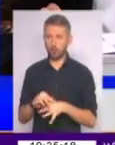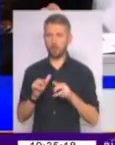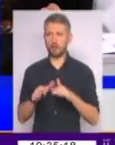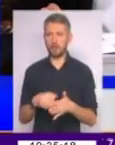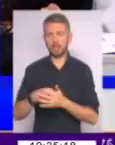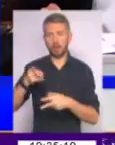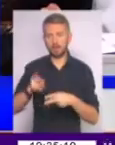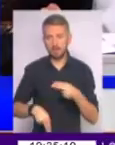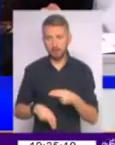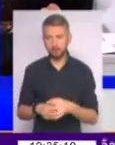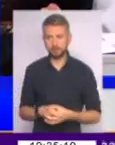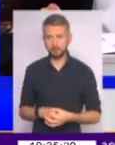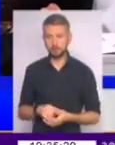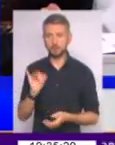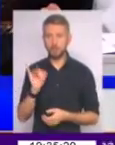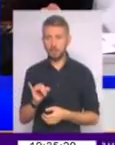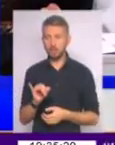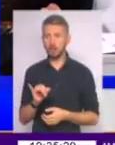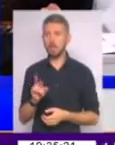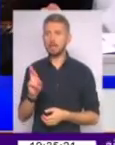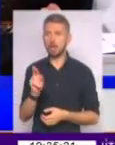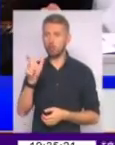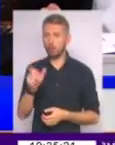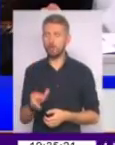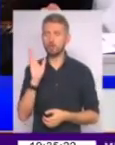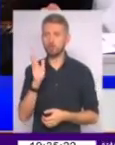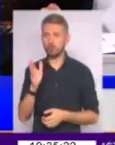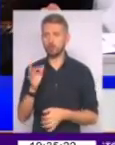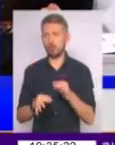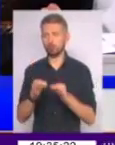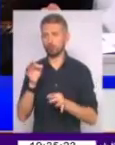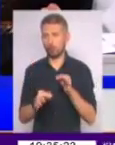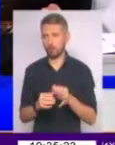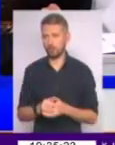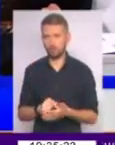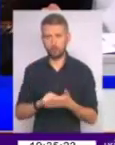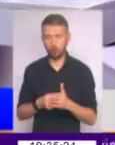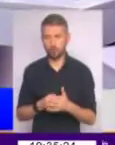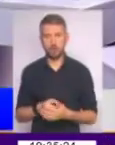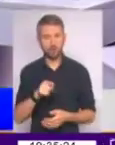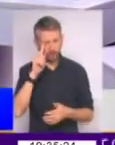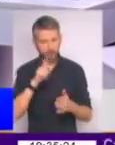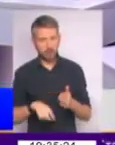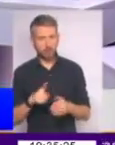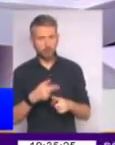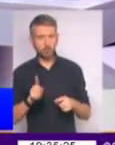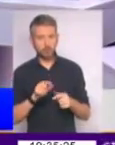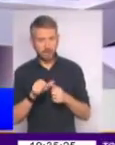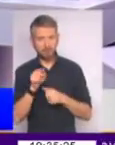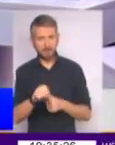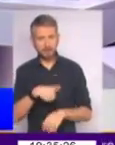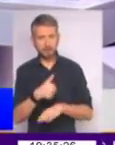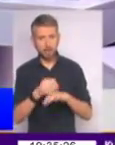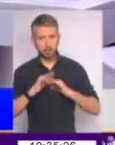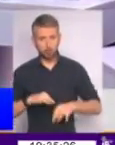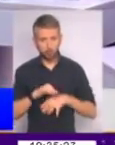до конца, и Янукович будет осужден. Точка. Вы верите, что саме цей генеральный прокурор